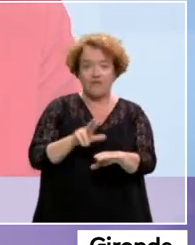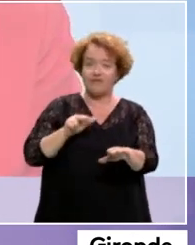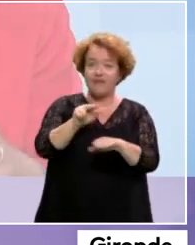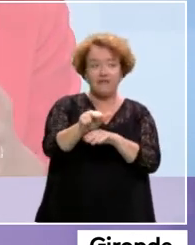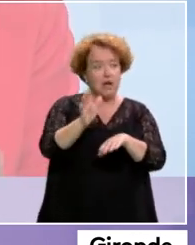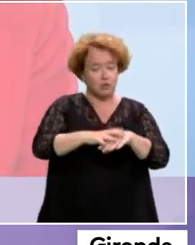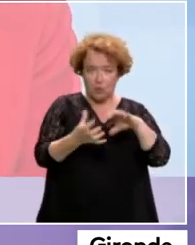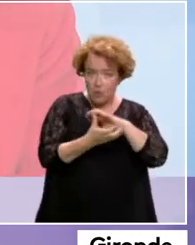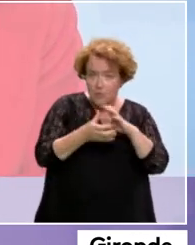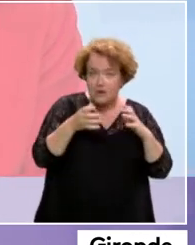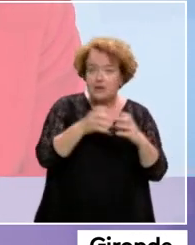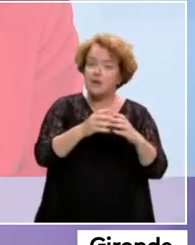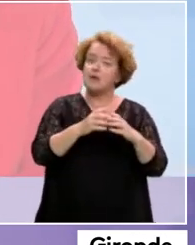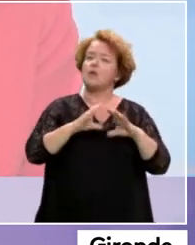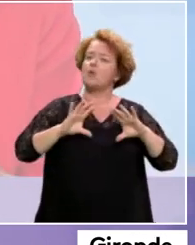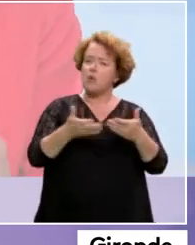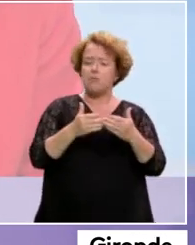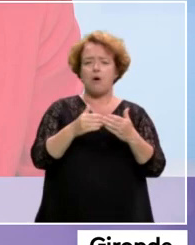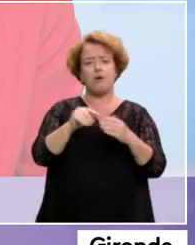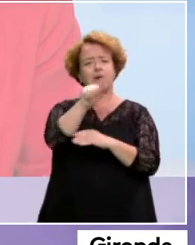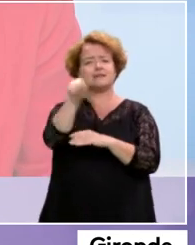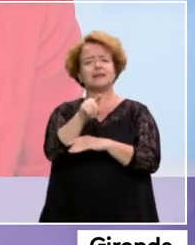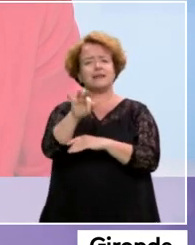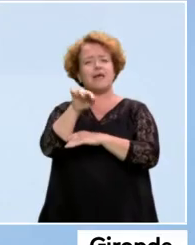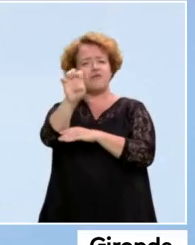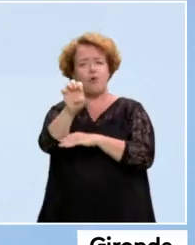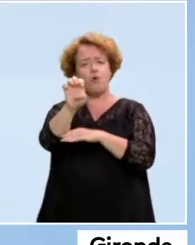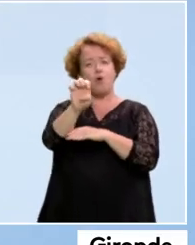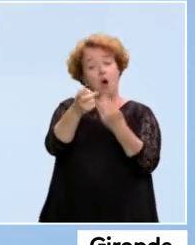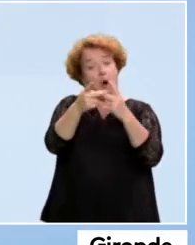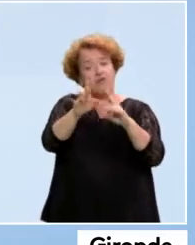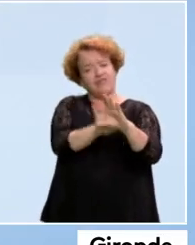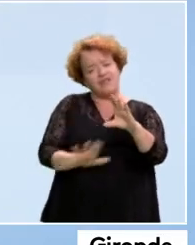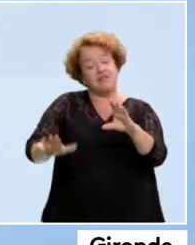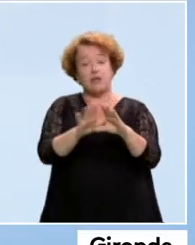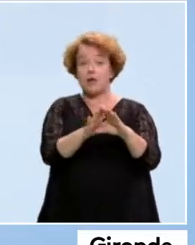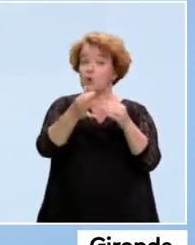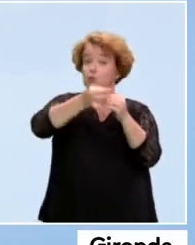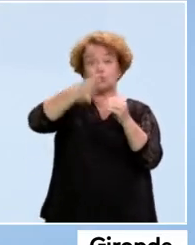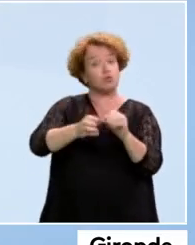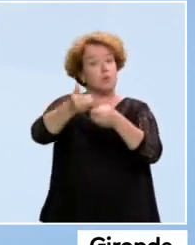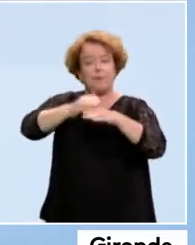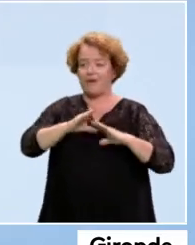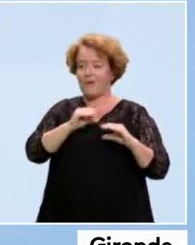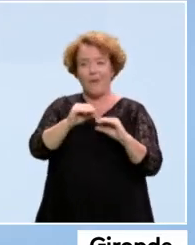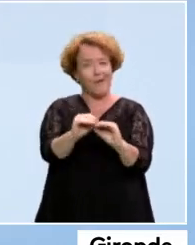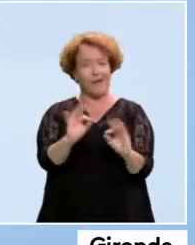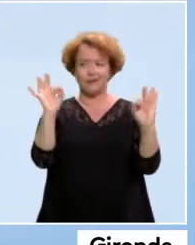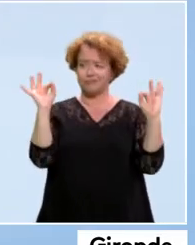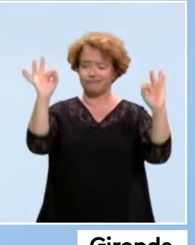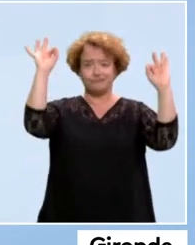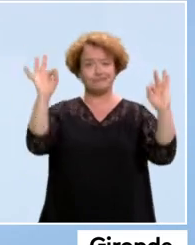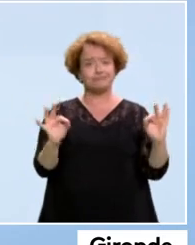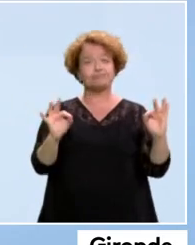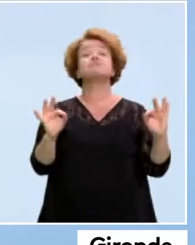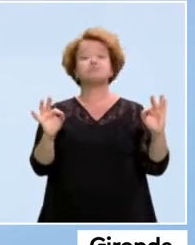pas toujours simple sur cette question de la ZFE nous avons une réponse très concrète très opérationnelle à proposer c'est ce fameux